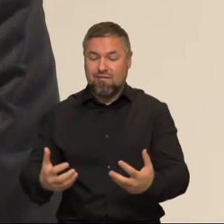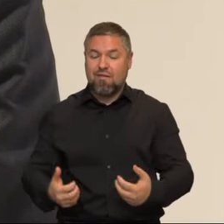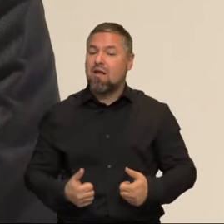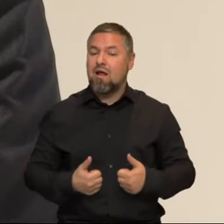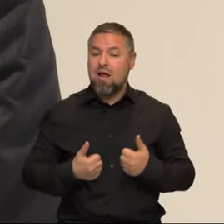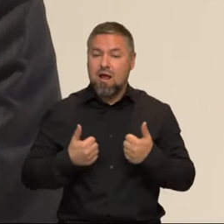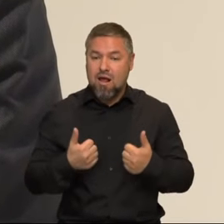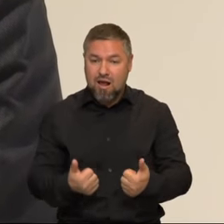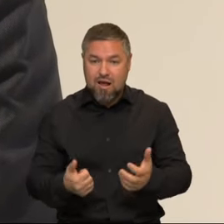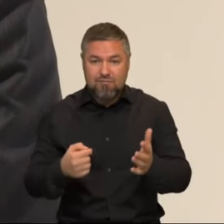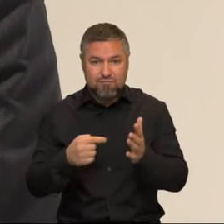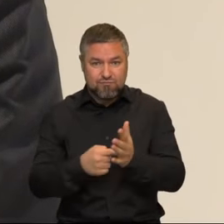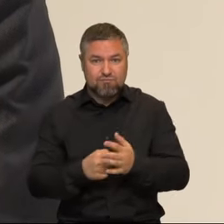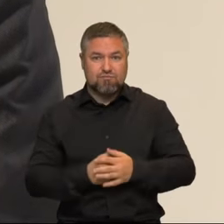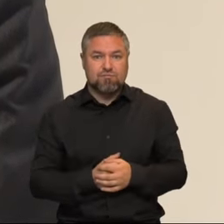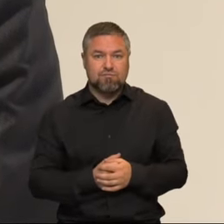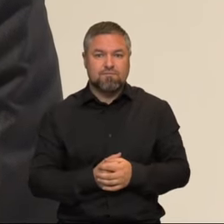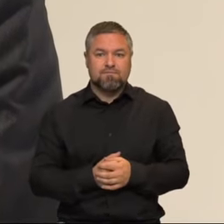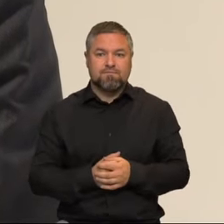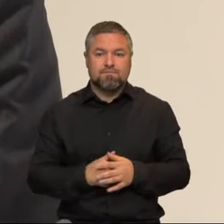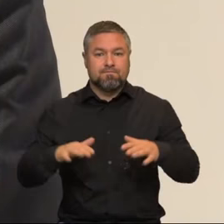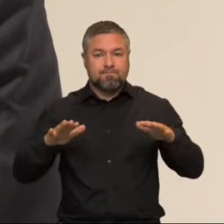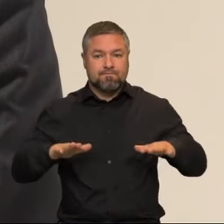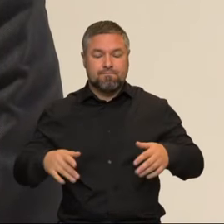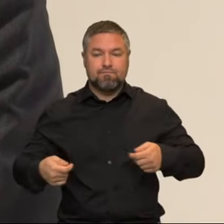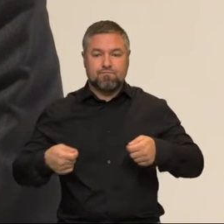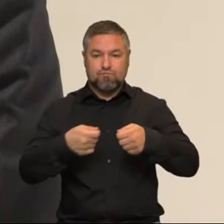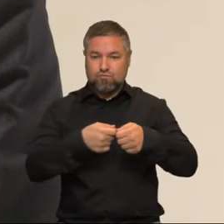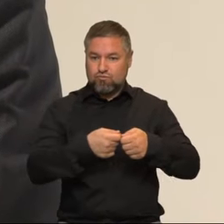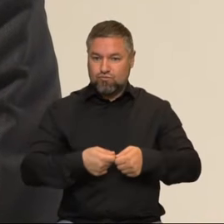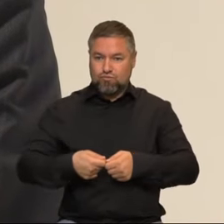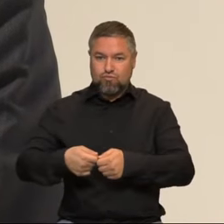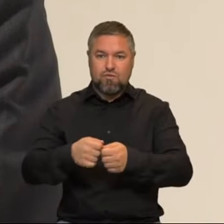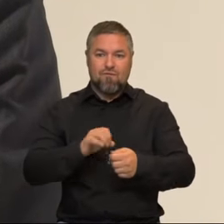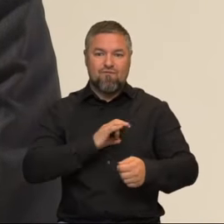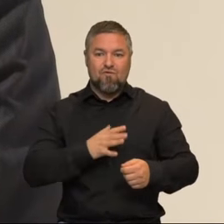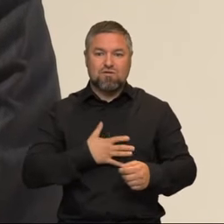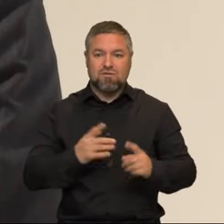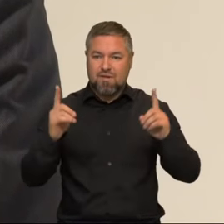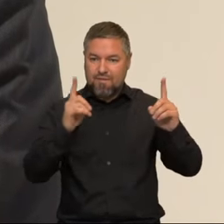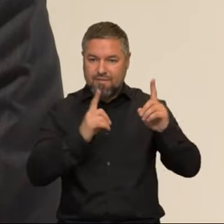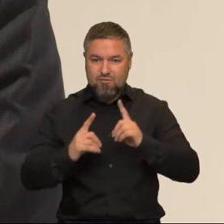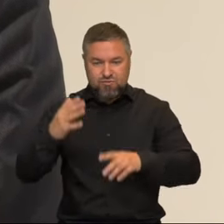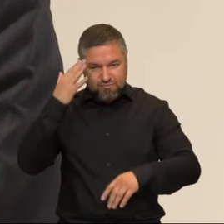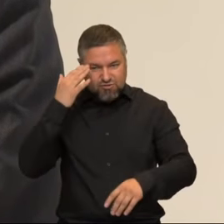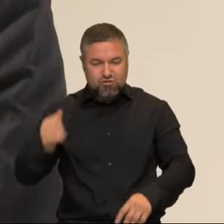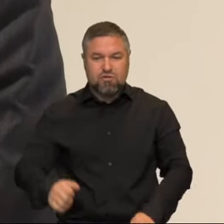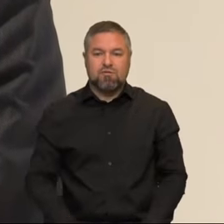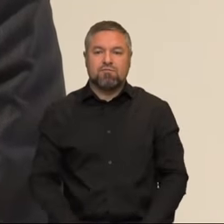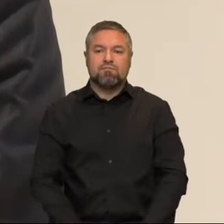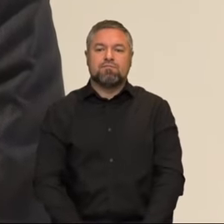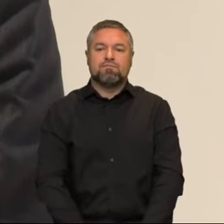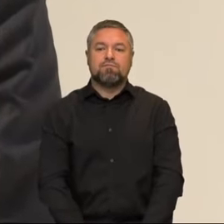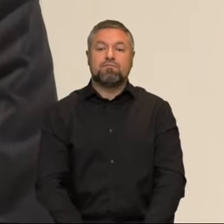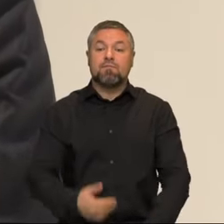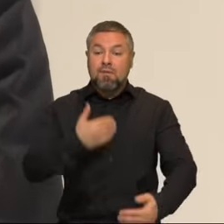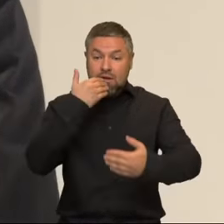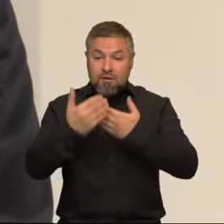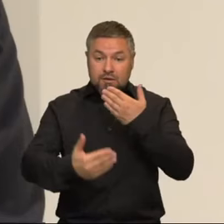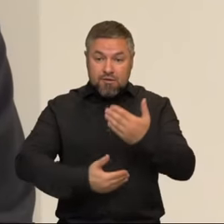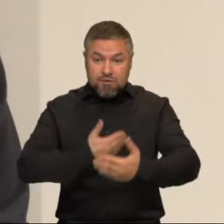żeby tutaj przebywać wspólnie ze swoimi nauczycielami, mistrzami.